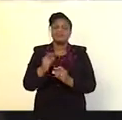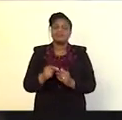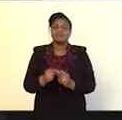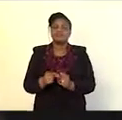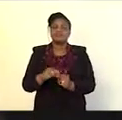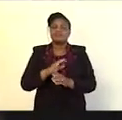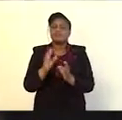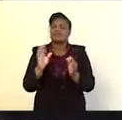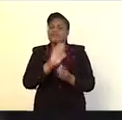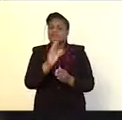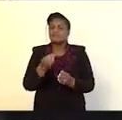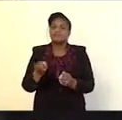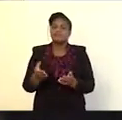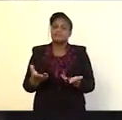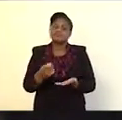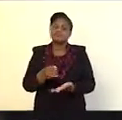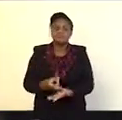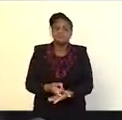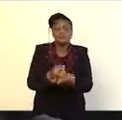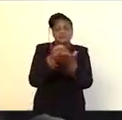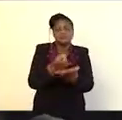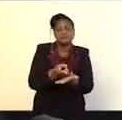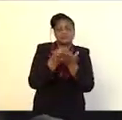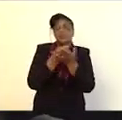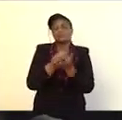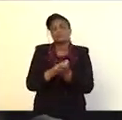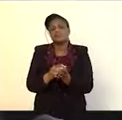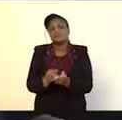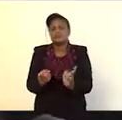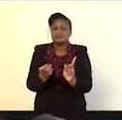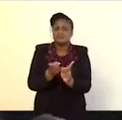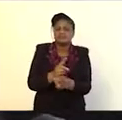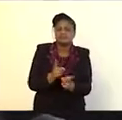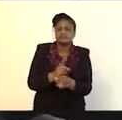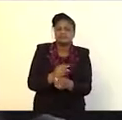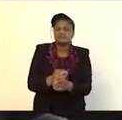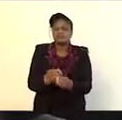kuti hapana here imwe nzira yavangaita pakuadjusta